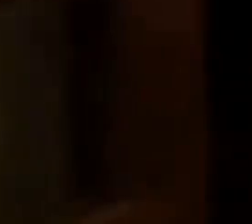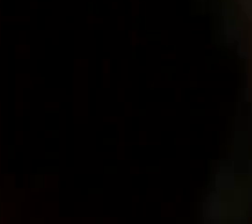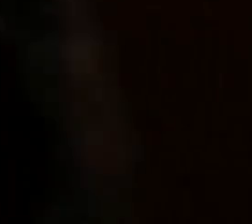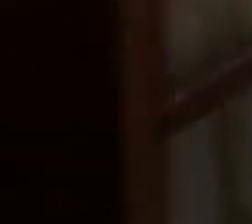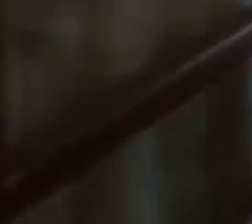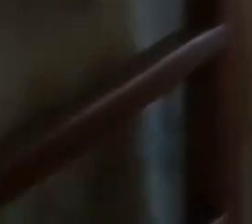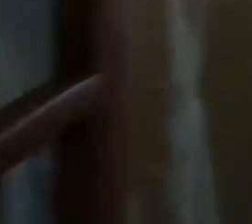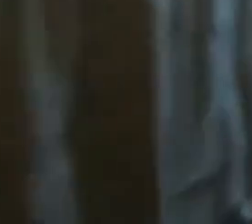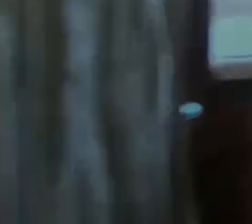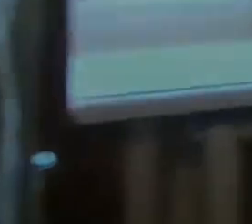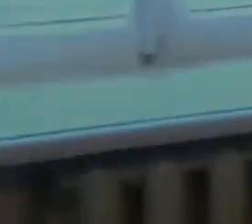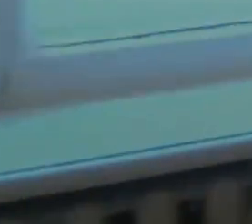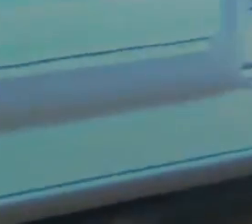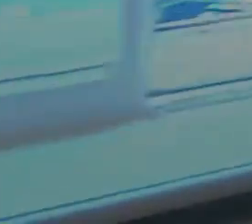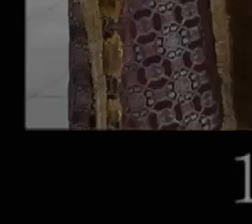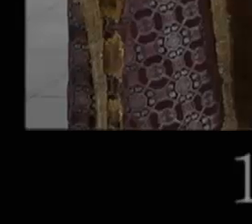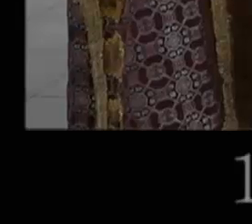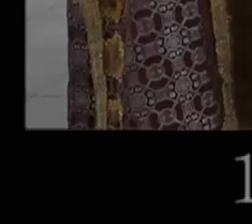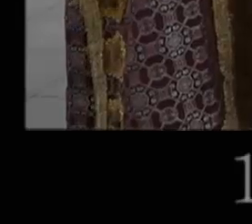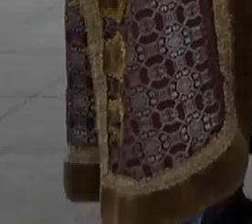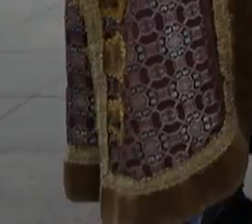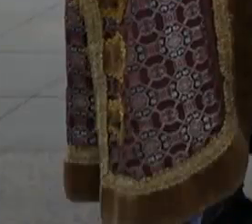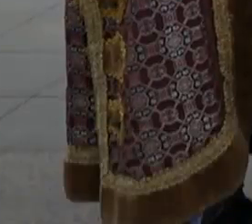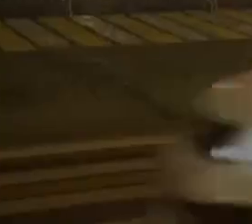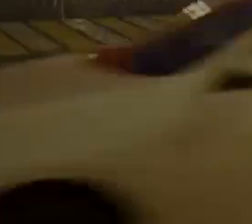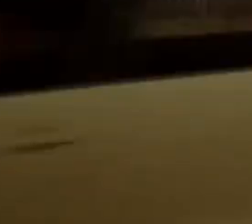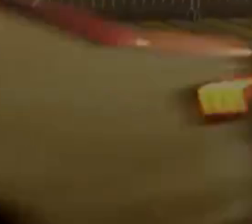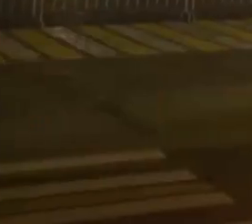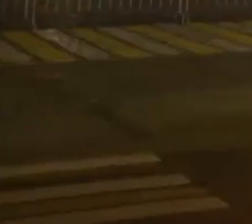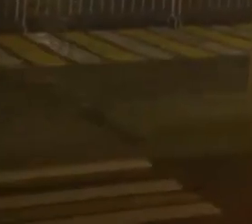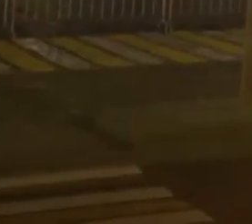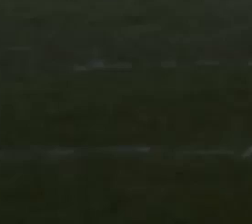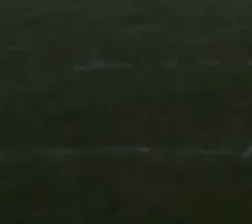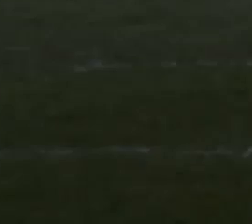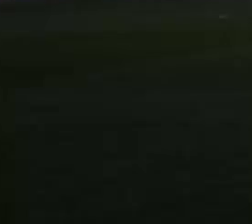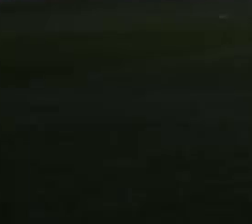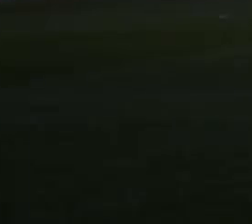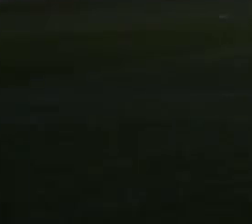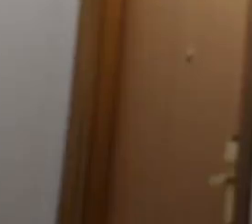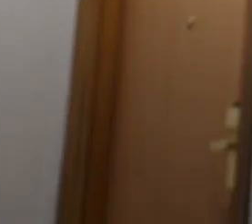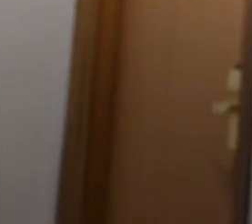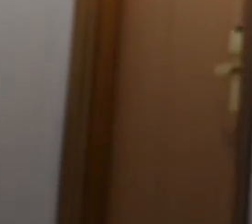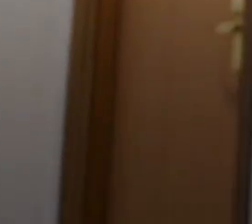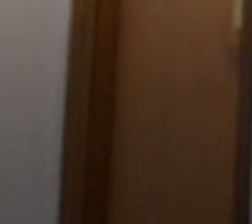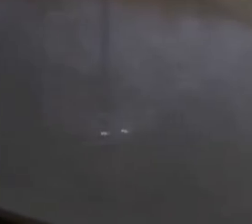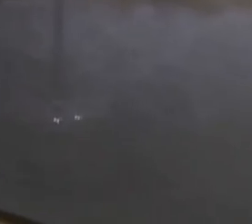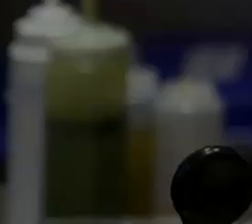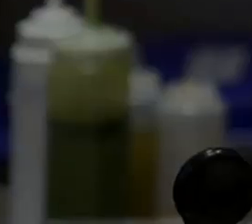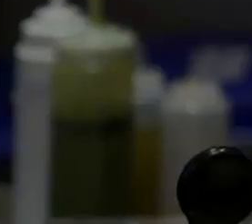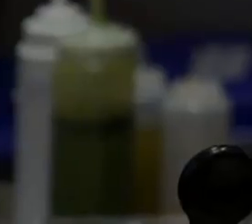cost $50 per night. אורן אהרוני בתיעוד מרוסיה, ההכנות,